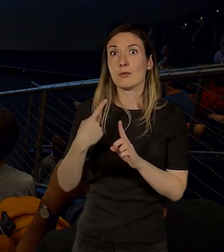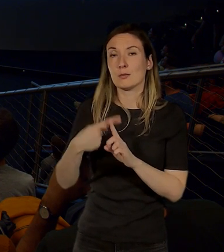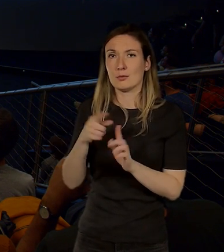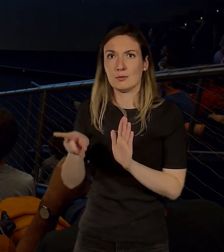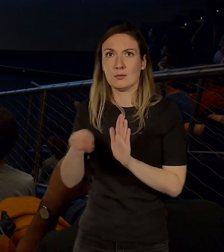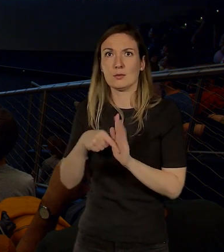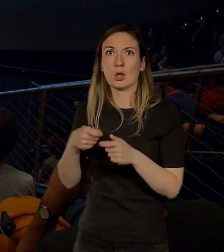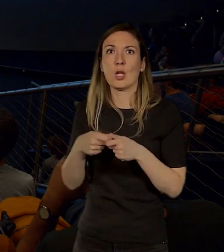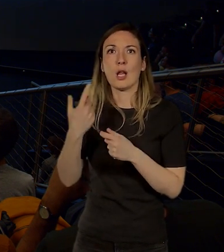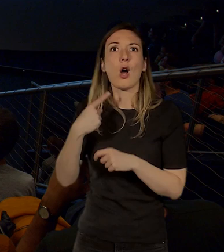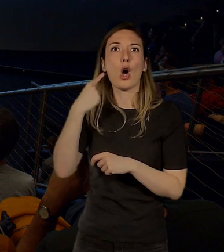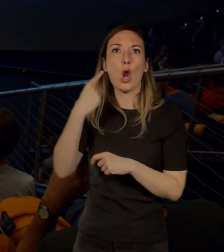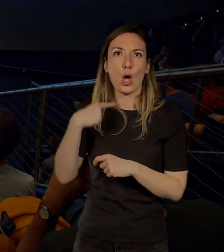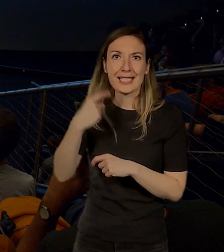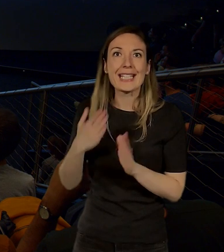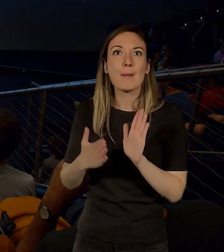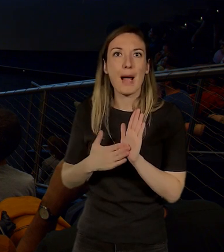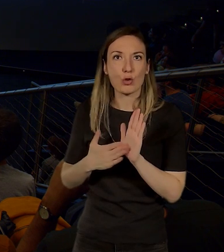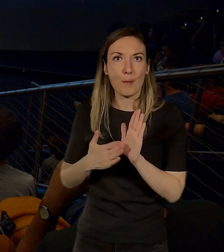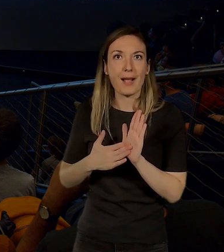Marco Placemaker a